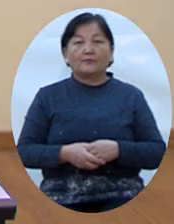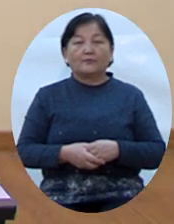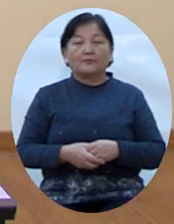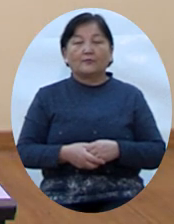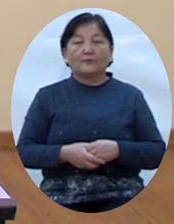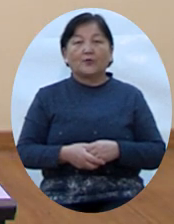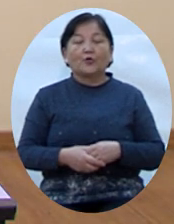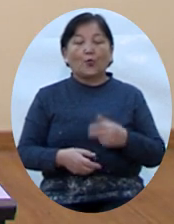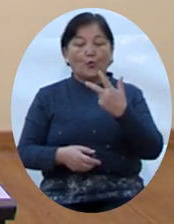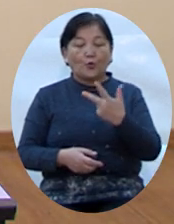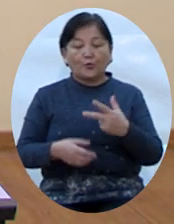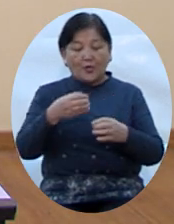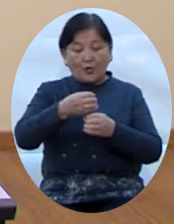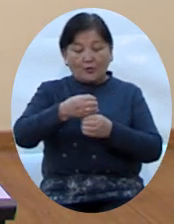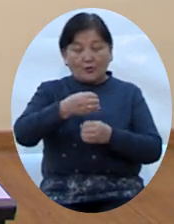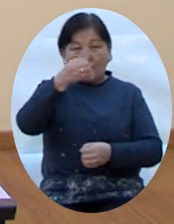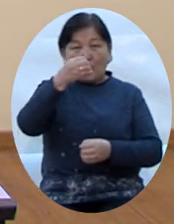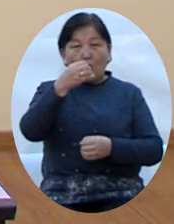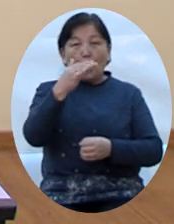За одоо харин 3 дугаартай